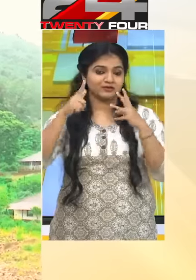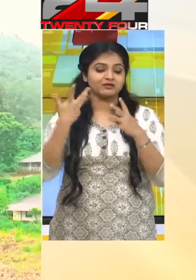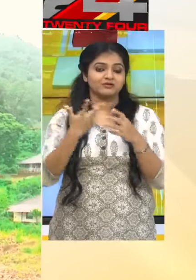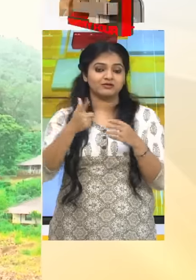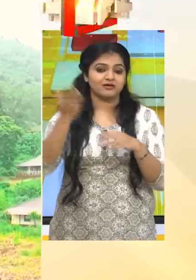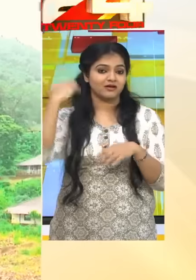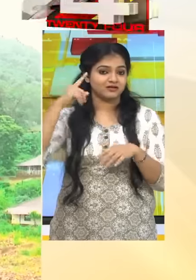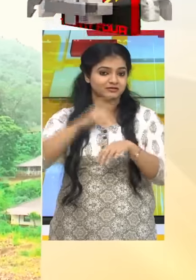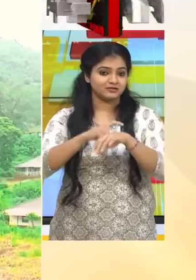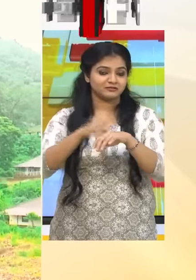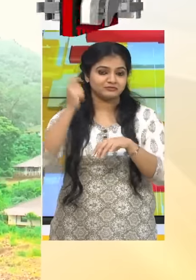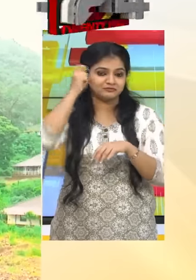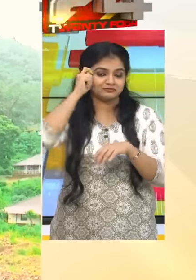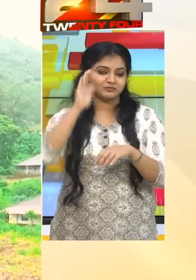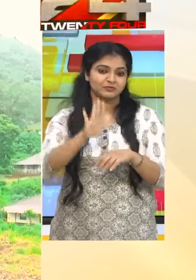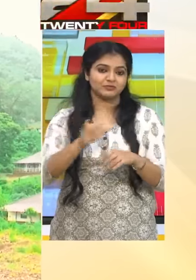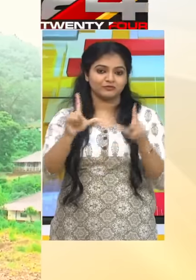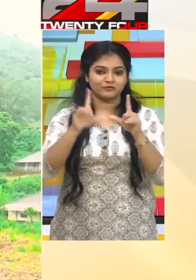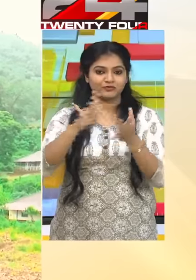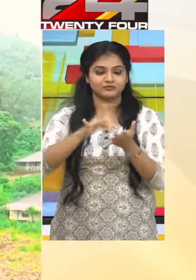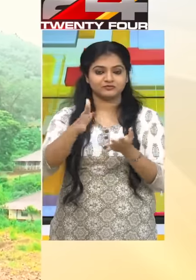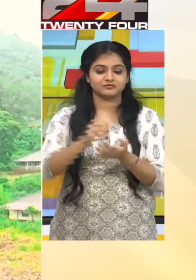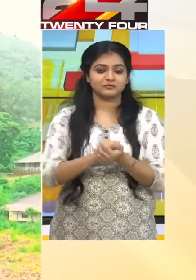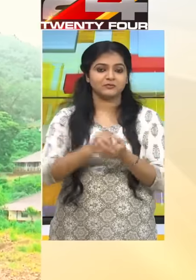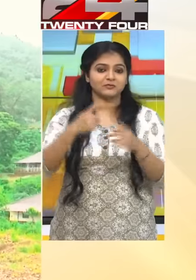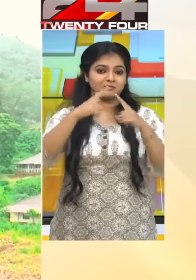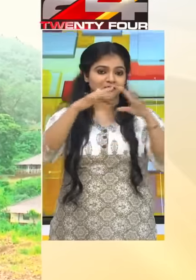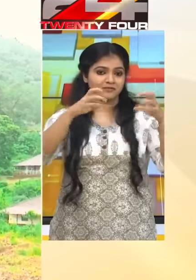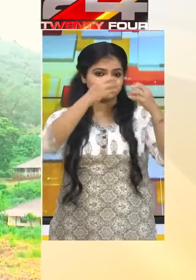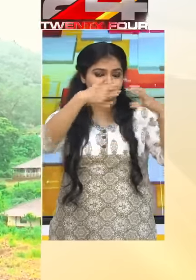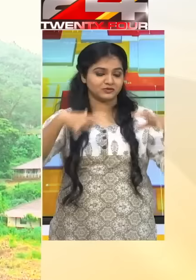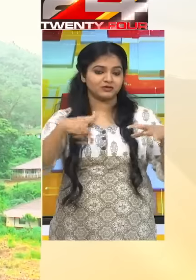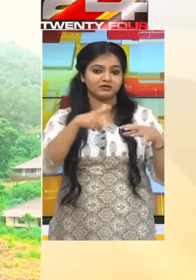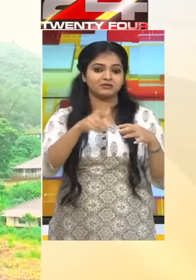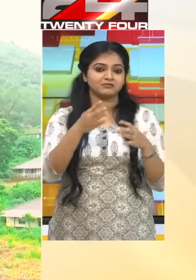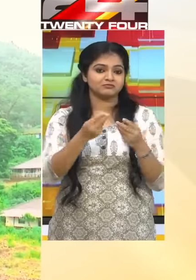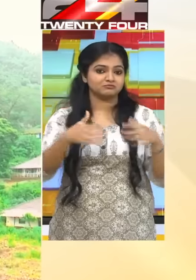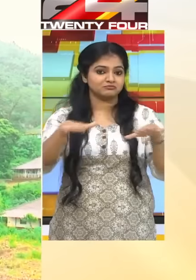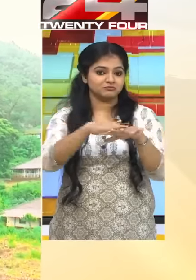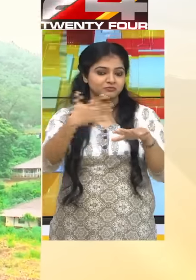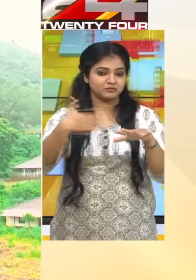ഓർക്കാൻ വയനാട്ടുകാർക്കാകില്ല. ശക്തമായ മലവെള്ളപ്പാച്ചിലിൽ പെട്ടുപോയി നിസ്സഹായരായി ഈ മണ്ണിൽ